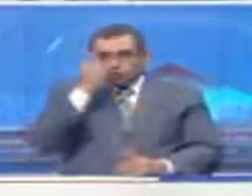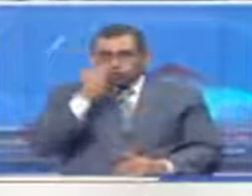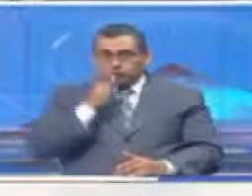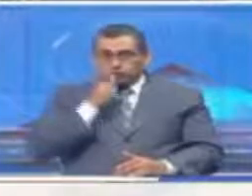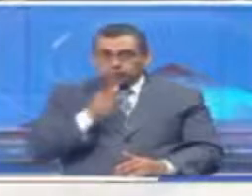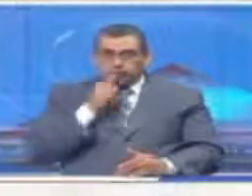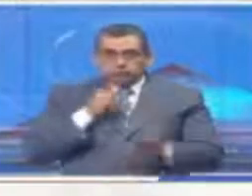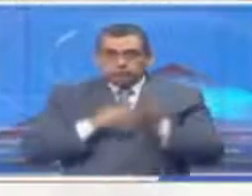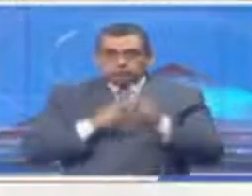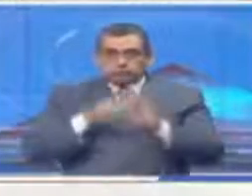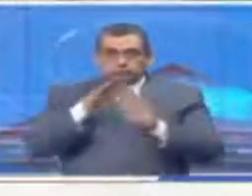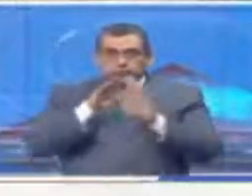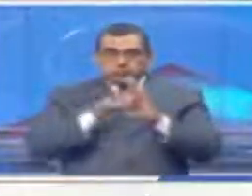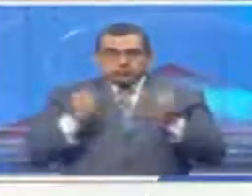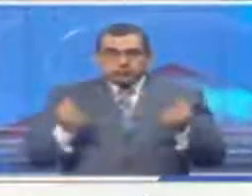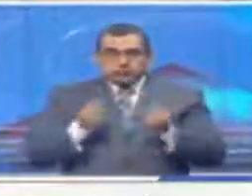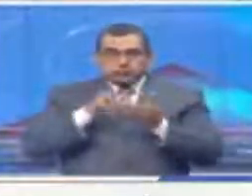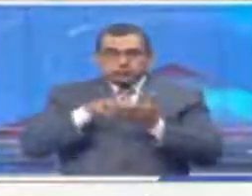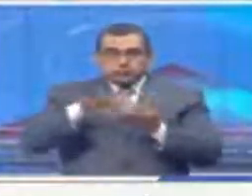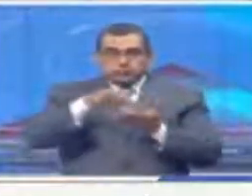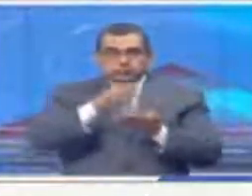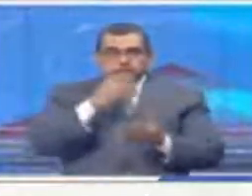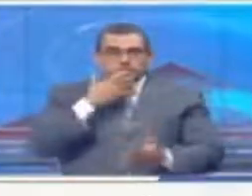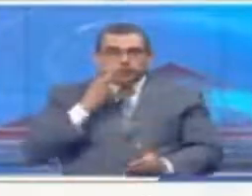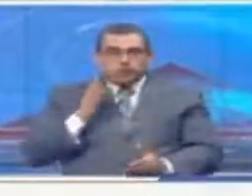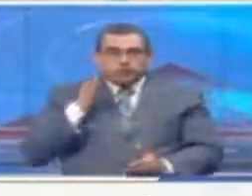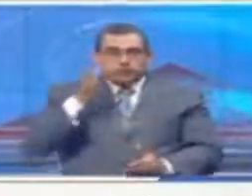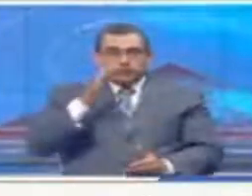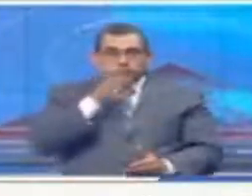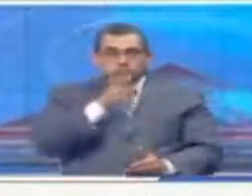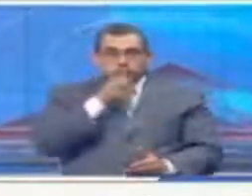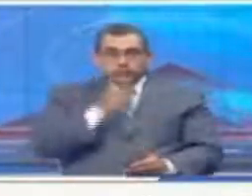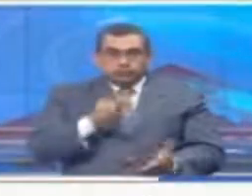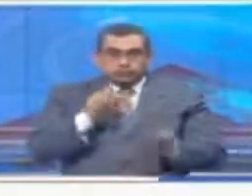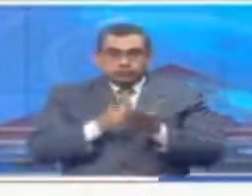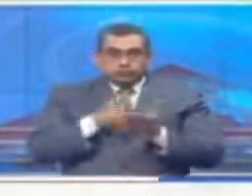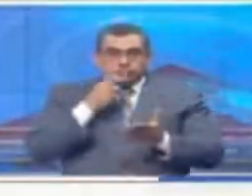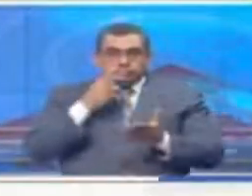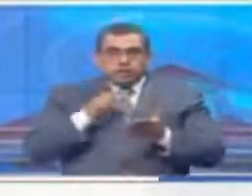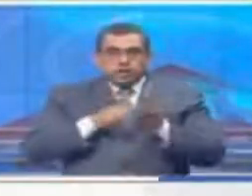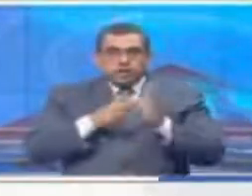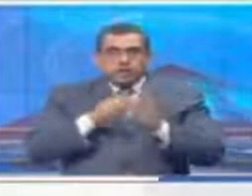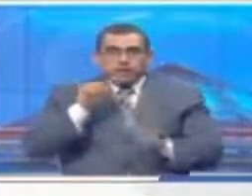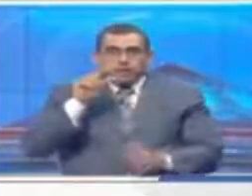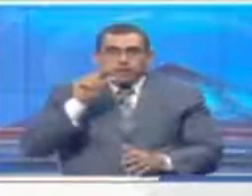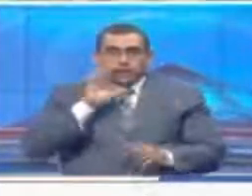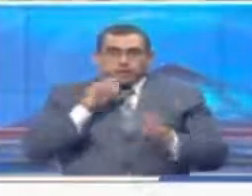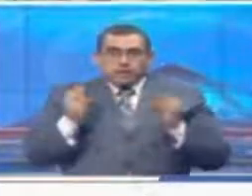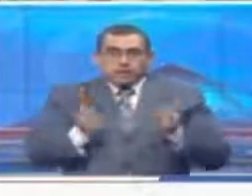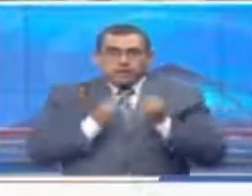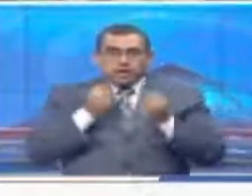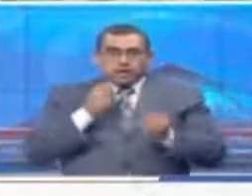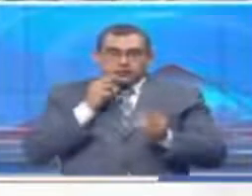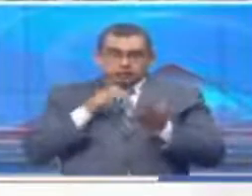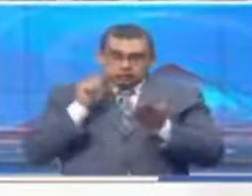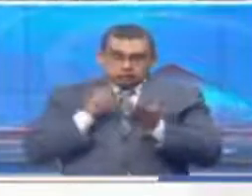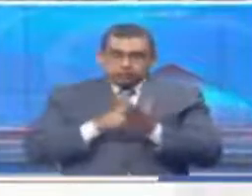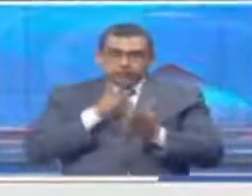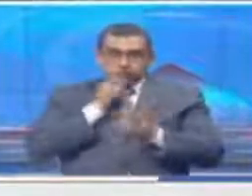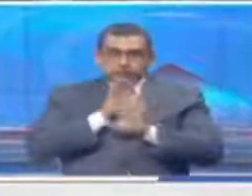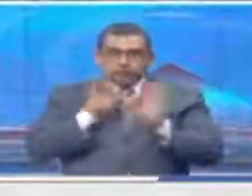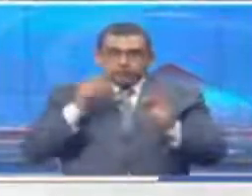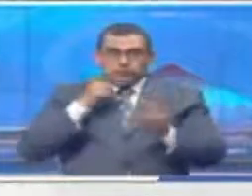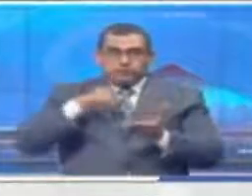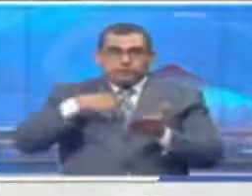علمية وتدريبية متطورة، قام الشباب بجولة داخلها للاطلاع على البرامج التدريبية المطبقة، وأبدى